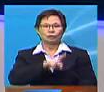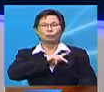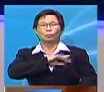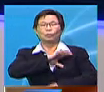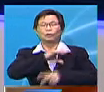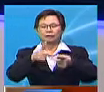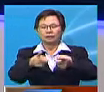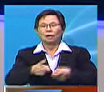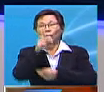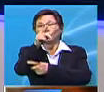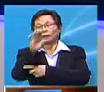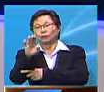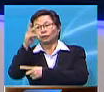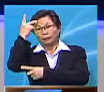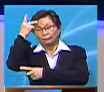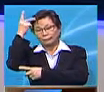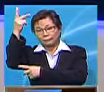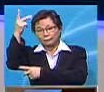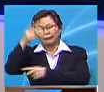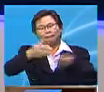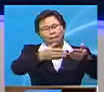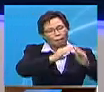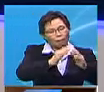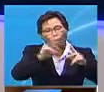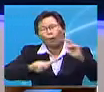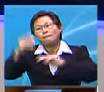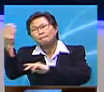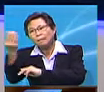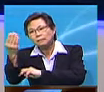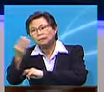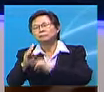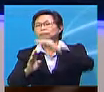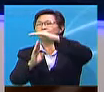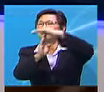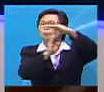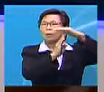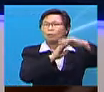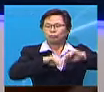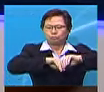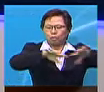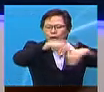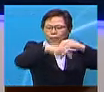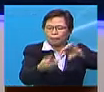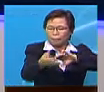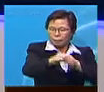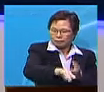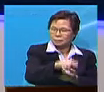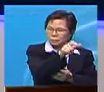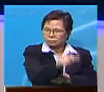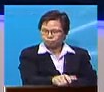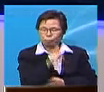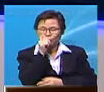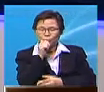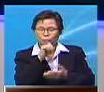ketua polis daerah kota BHU SCP bahrum Abu meminta orang awam supaya menghentikan viral mengenai kematian allahyarham